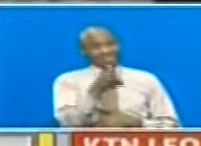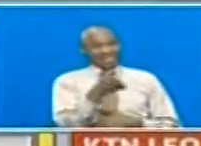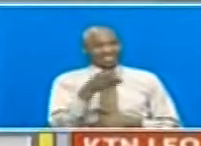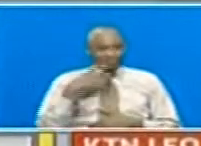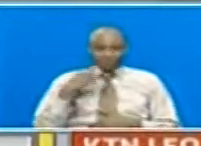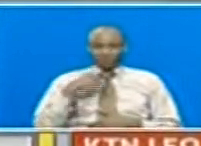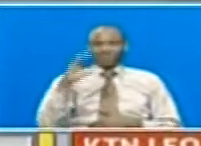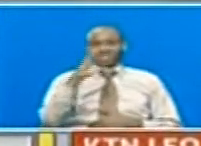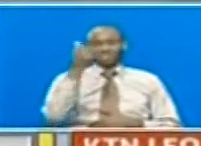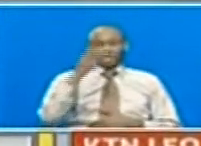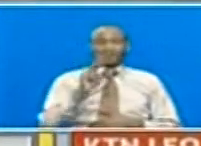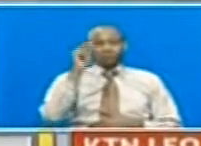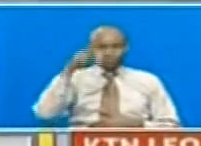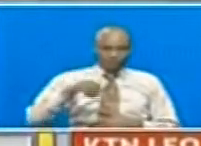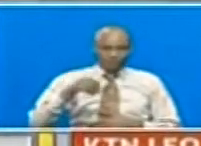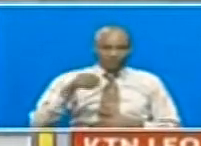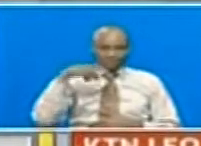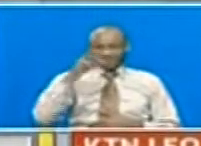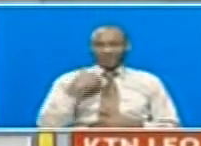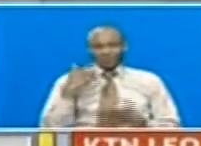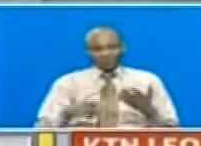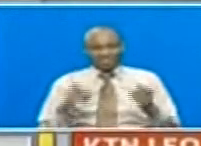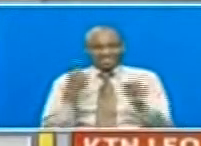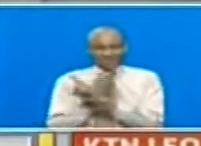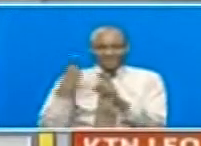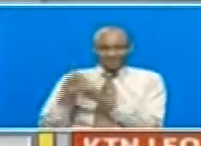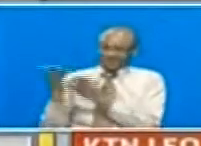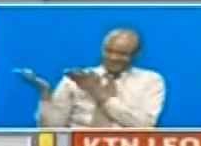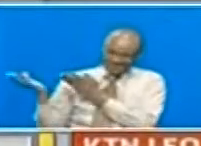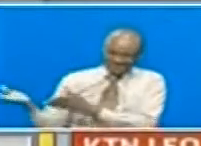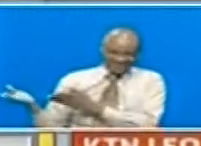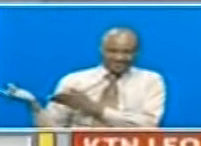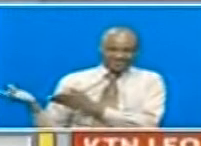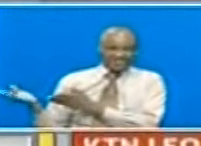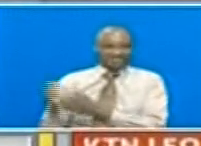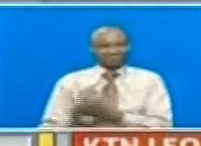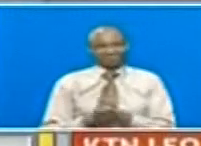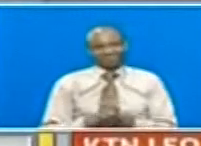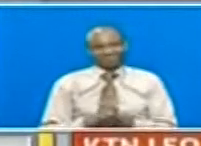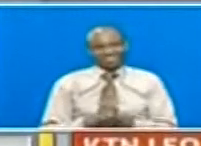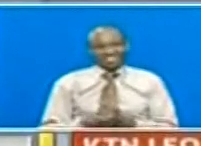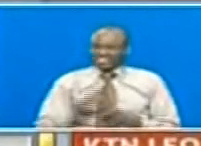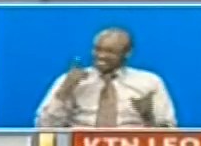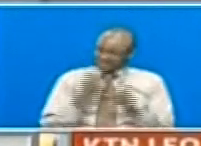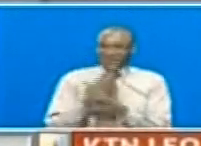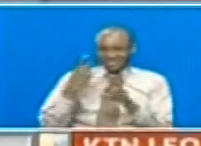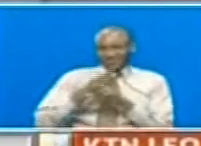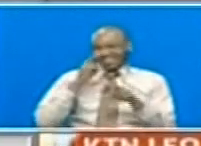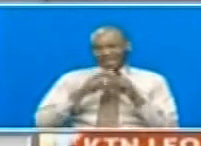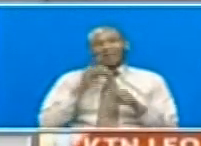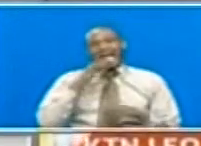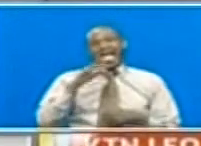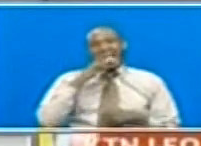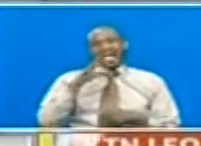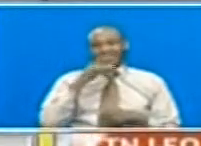ni chapuo chepeo chap chap mla chake, kwa puo kwepeo kwap kwap mla kwao, Mbashiri Mbashora Bakora